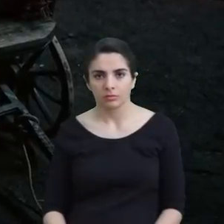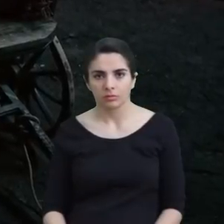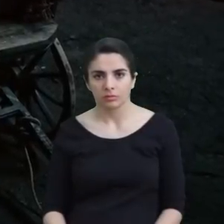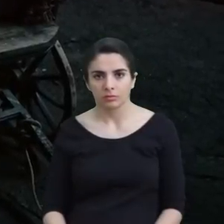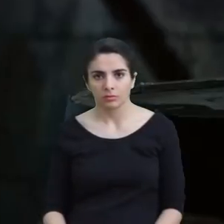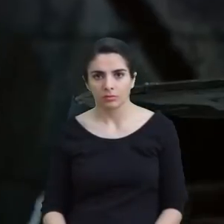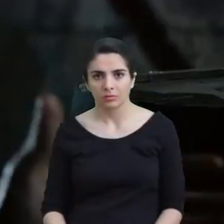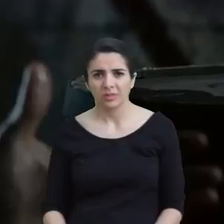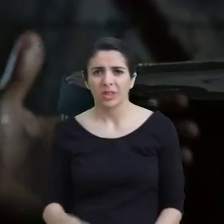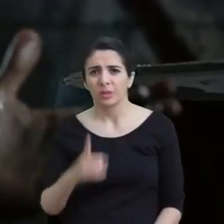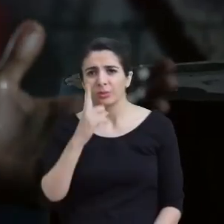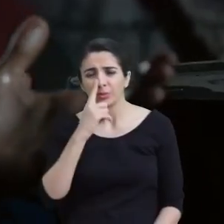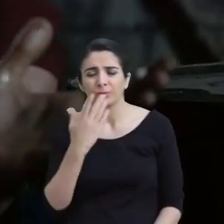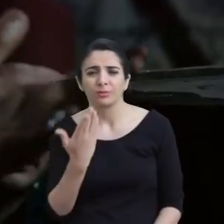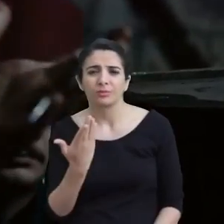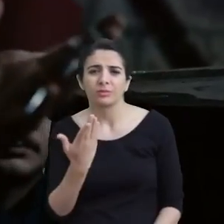Küp devrildi.